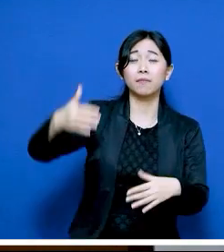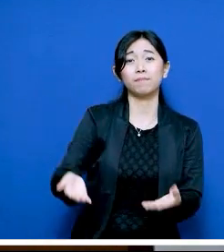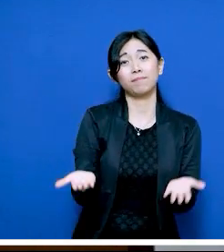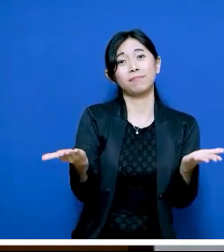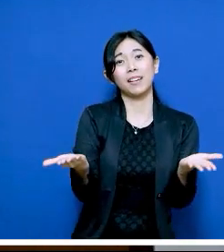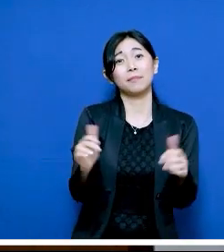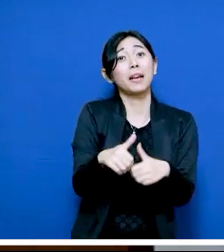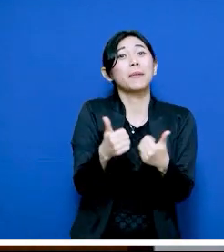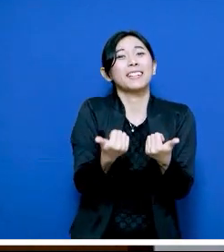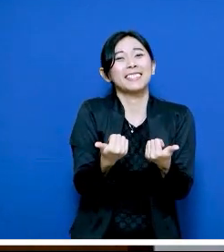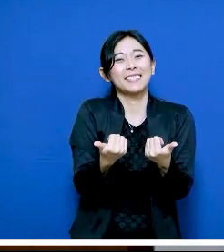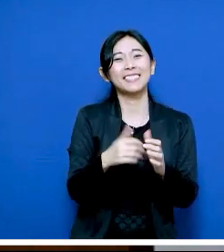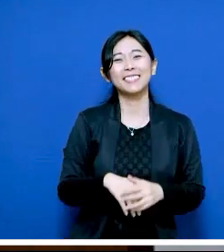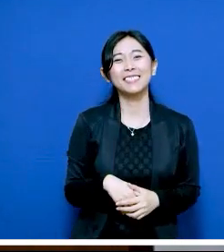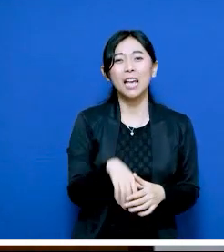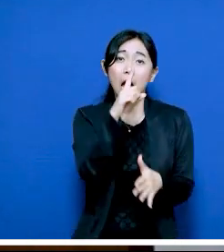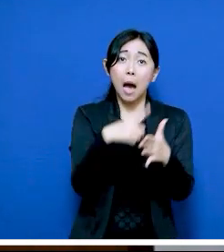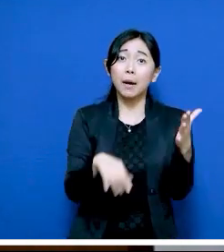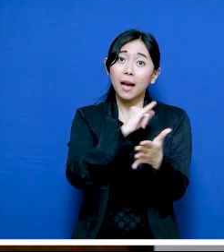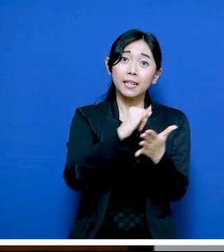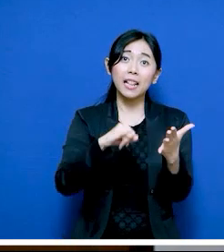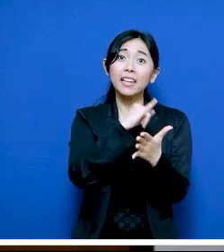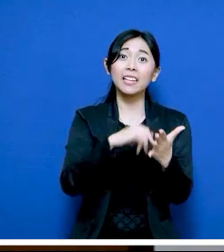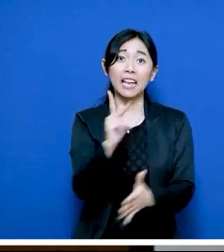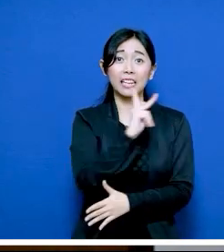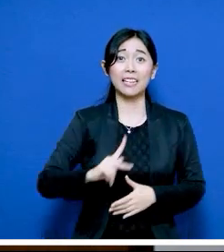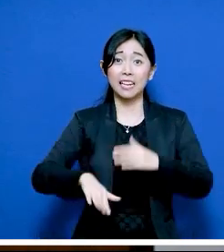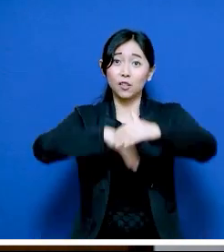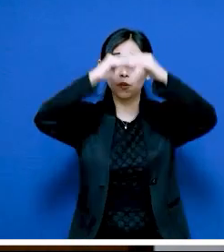akankah nilai-nilai kerajaan sorga